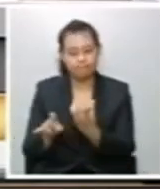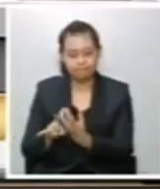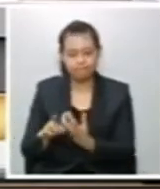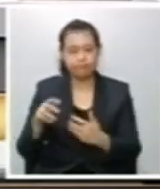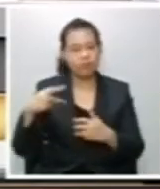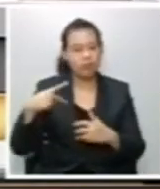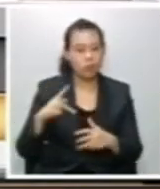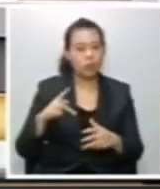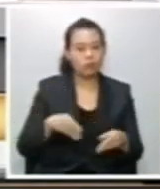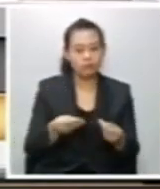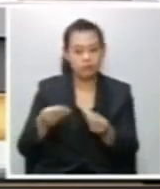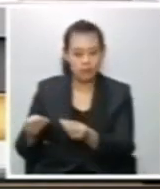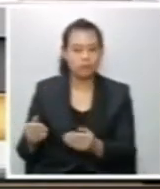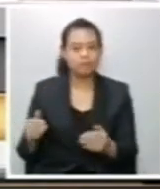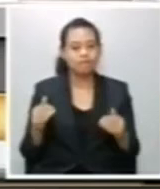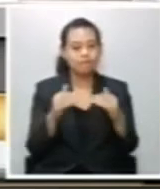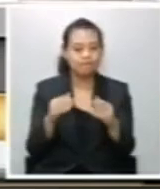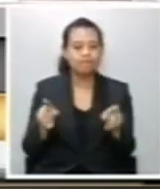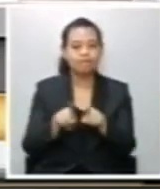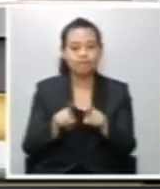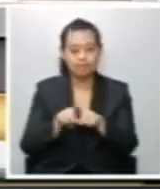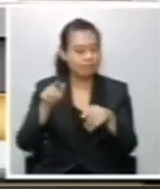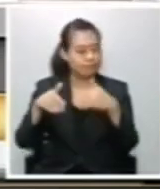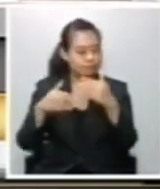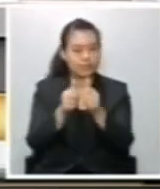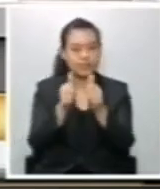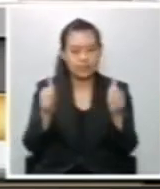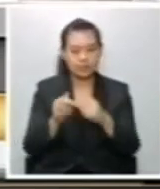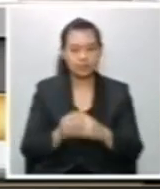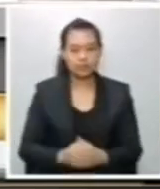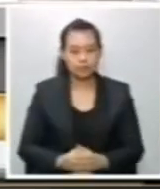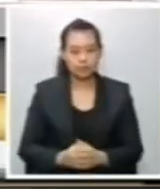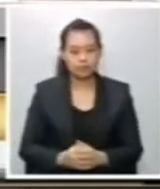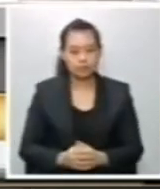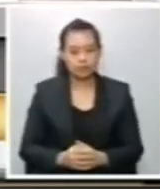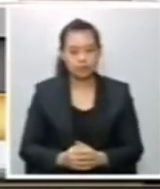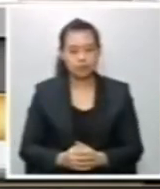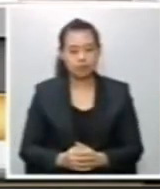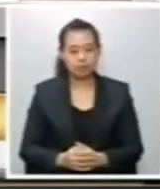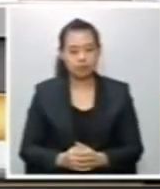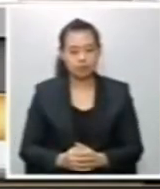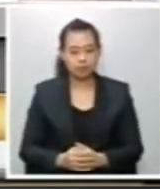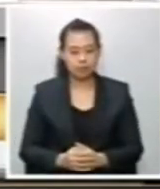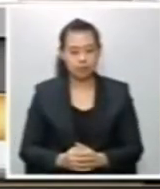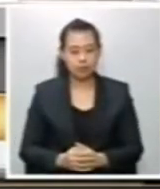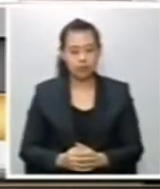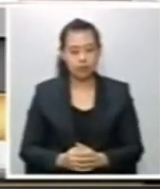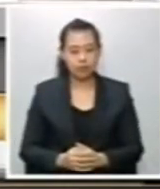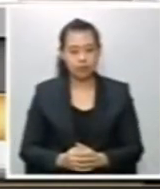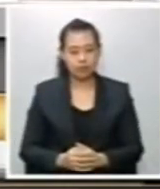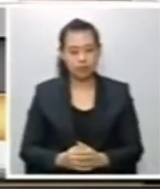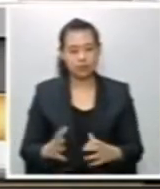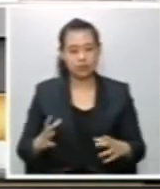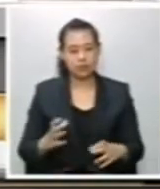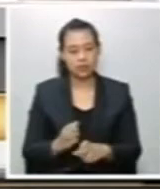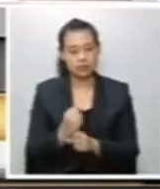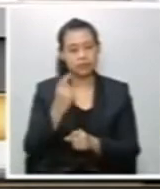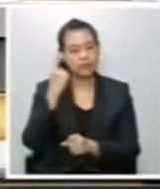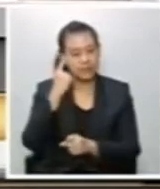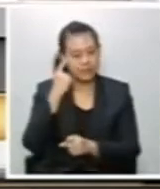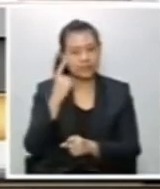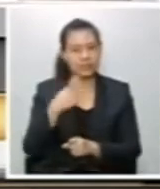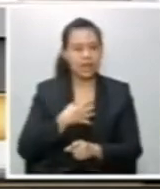และความสมานฉันท์ของคนไทยและทุกคนที่อาศัยอยู่บนแผ่นดินของเราผลลัพธ์ที่เราหวังว่าจะเกิดขึ้น